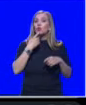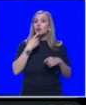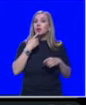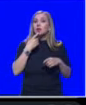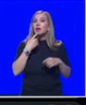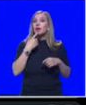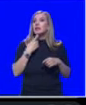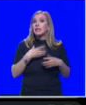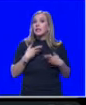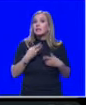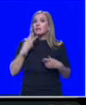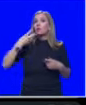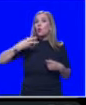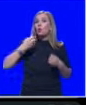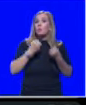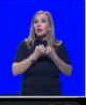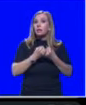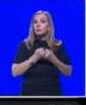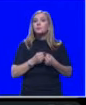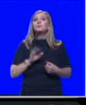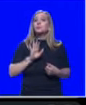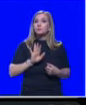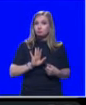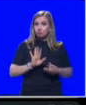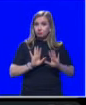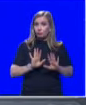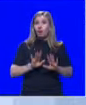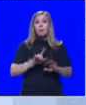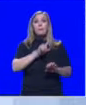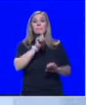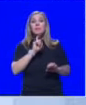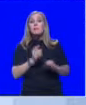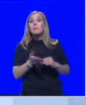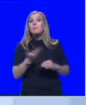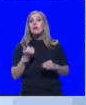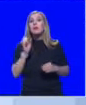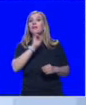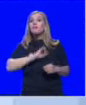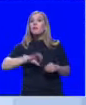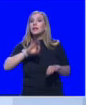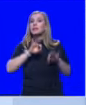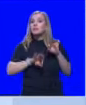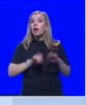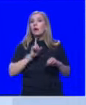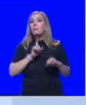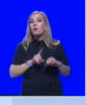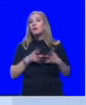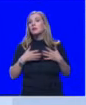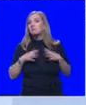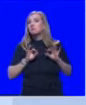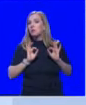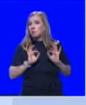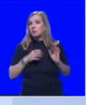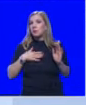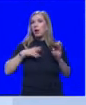второто място. А преди това, господин Андай, преди европейските избори, може ли при ротацията,